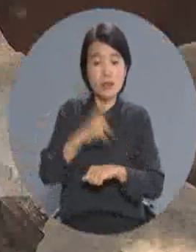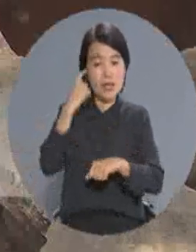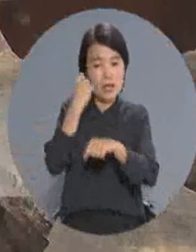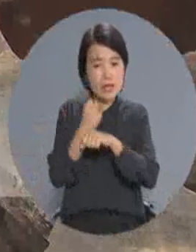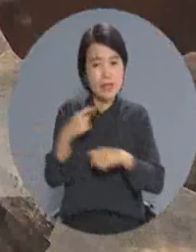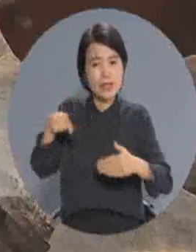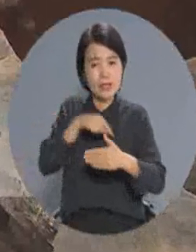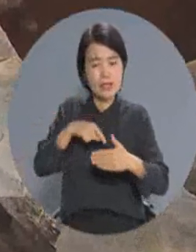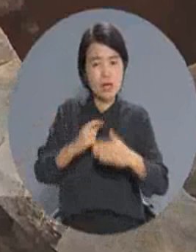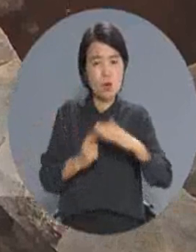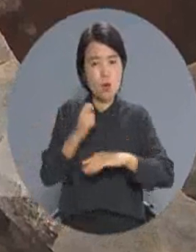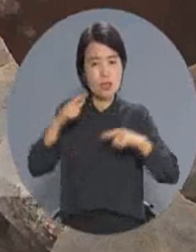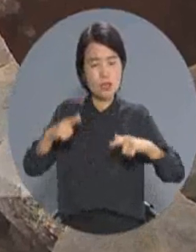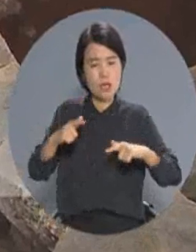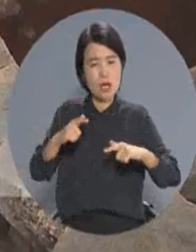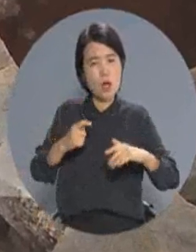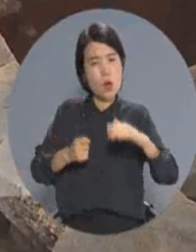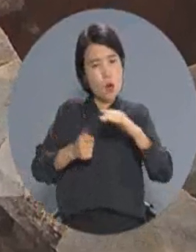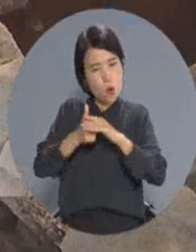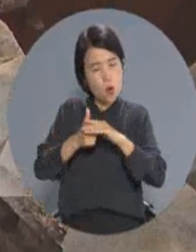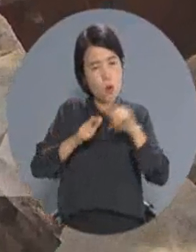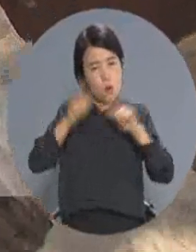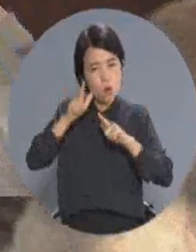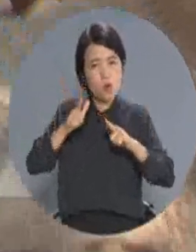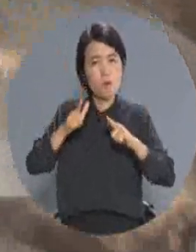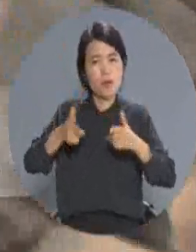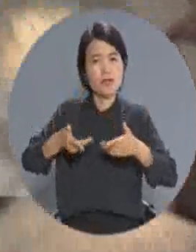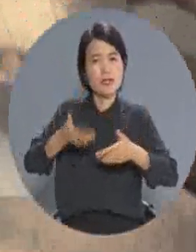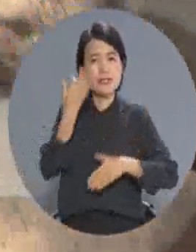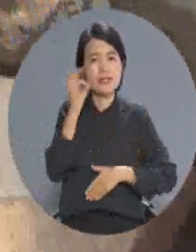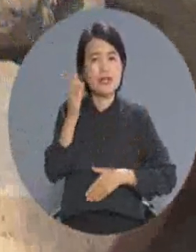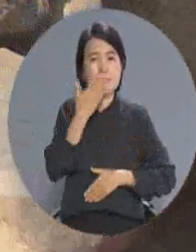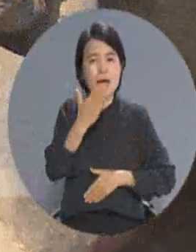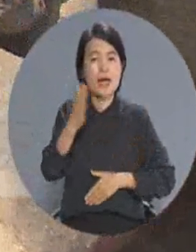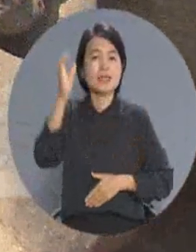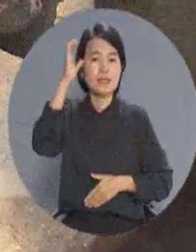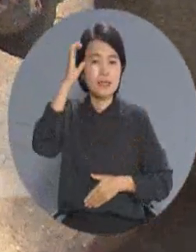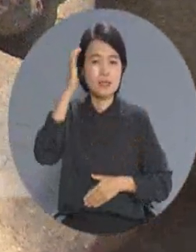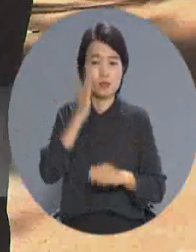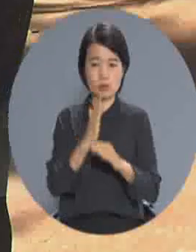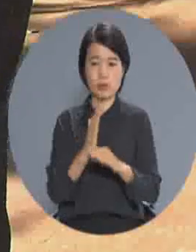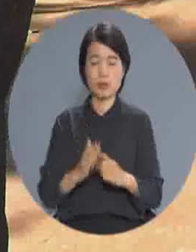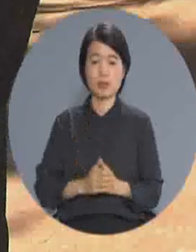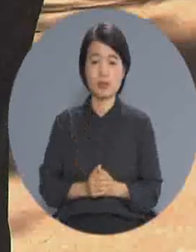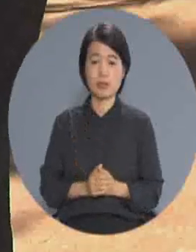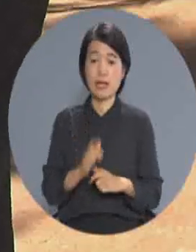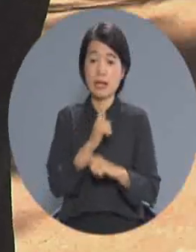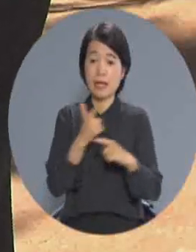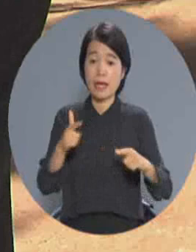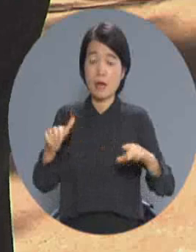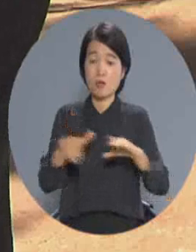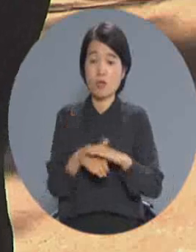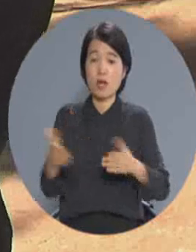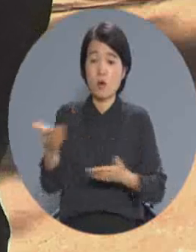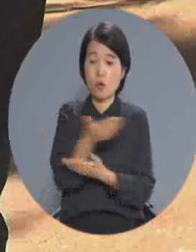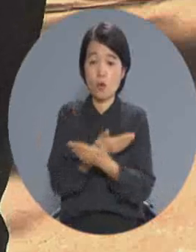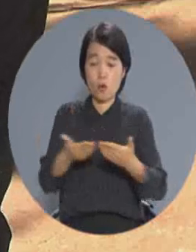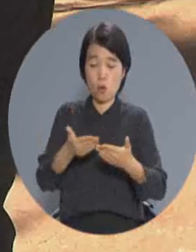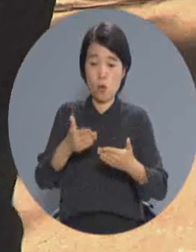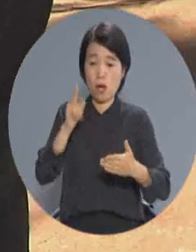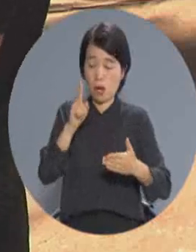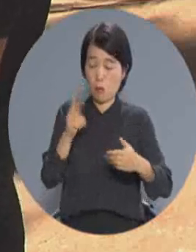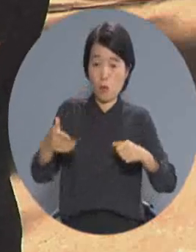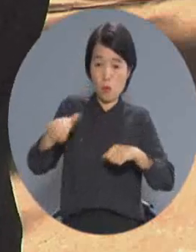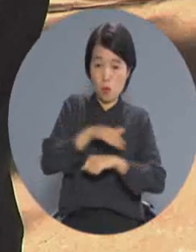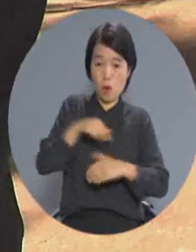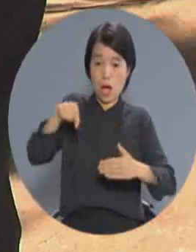학계에서 고흥 지역만의 특색 있는 사적으로 인정받을 수 있을지 기대하고 있습니다. 다양한 문화적 요소들이 한